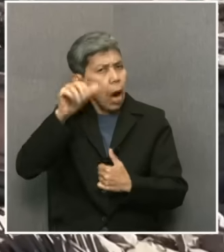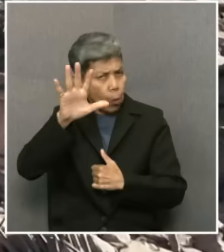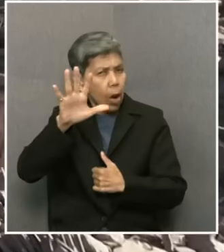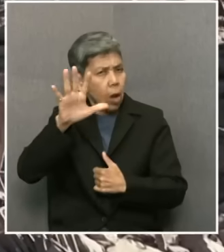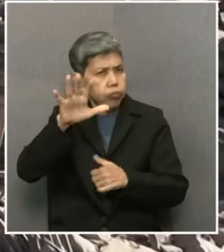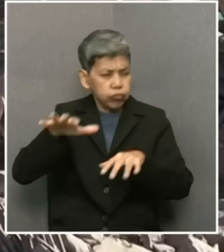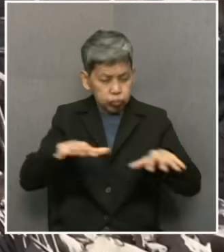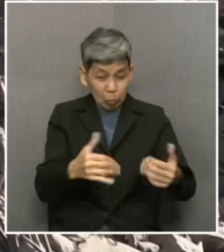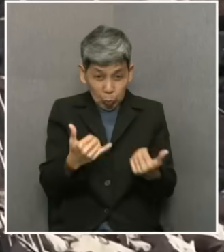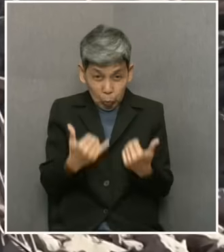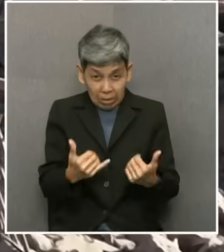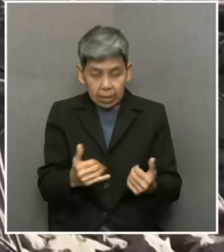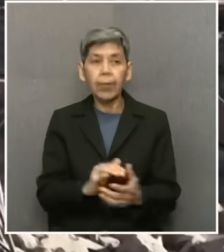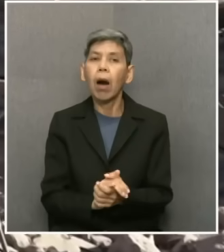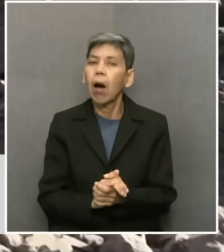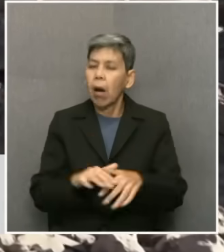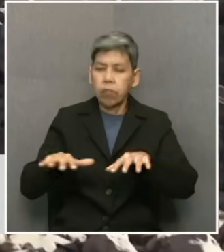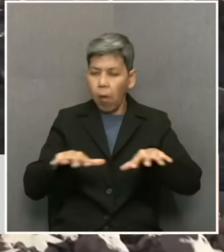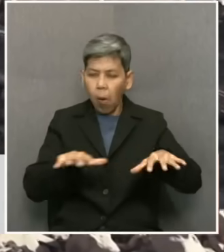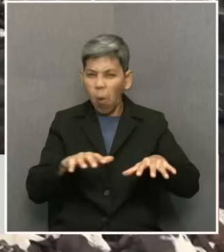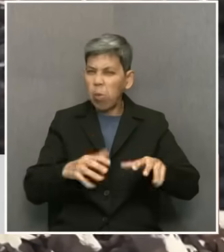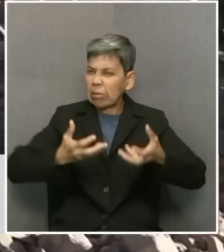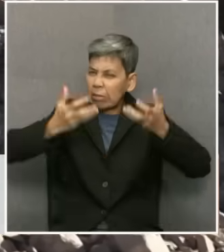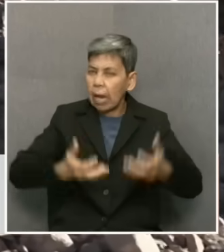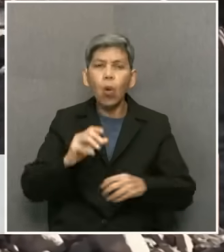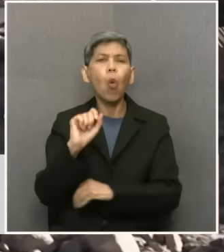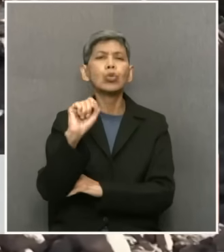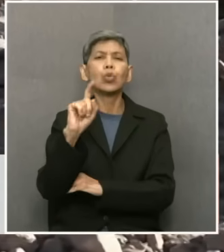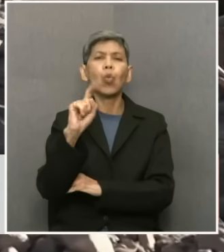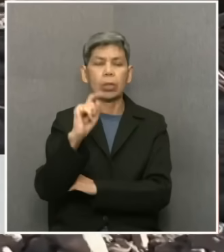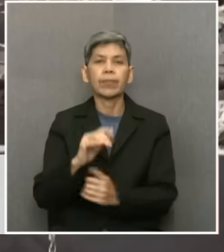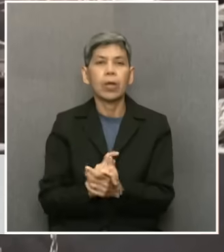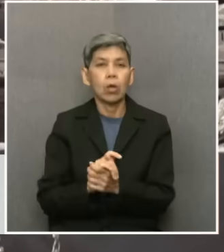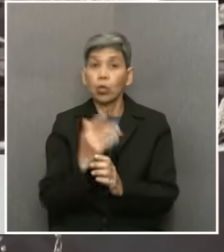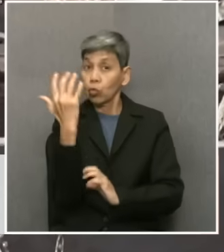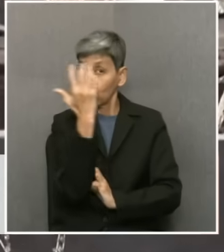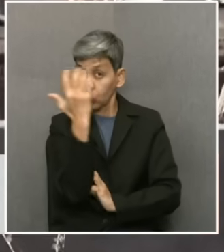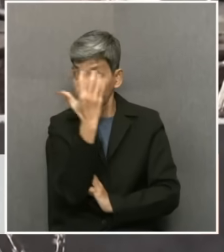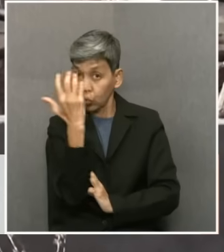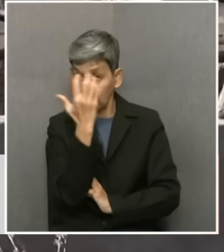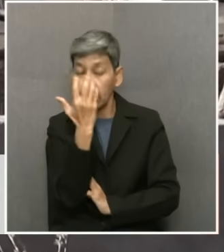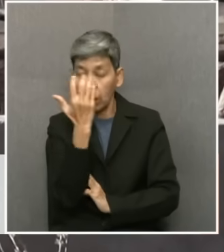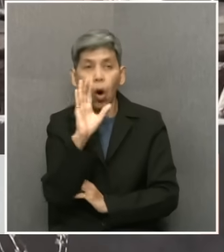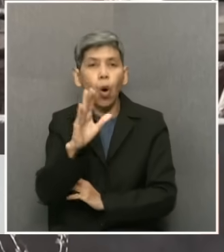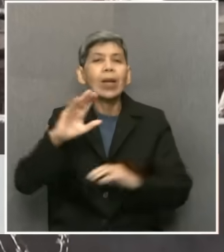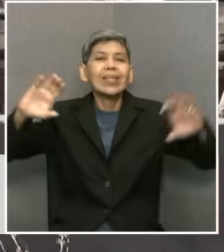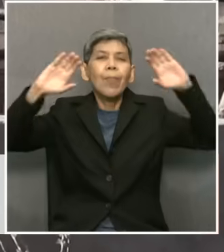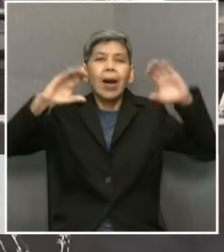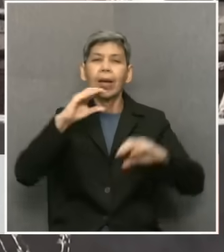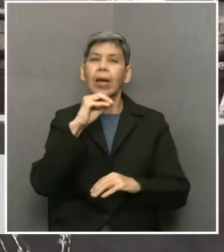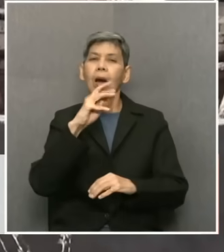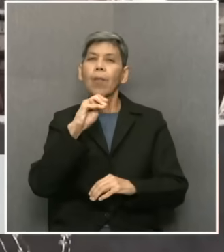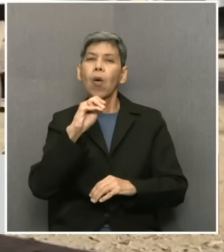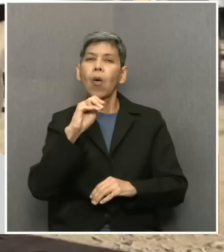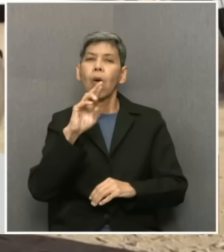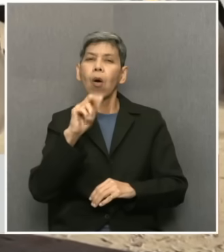แล้วนะครับในวันนี้หลังเกิดแผ่นดินไหวครั้งใหญ่เมื่อวันศุกร์สถานีโทรทัศน์ 2M ของรัฐบาลโมร็อกโก